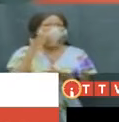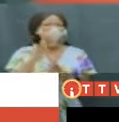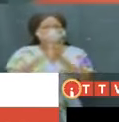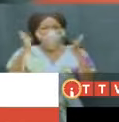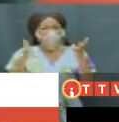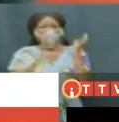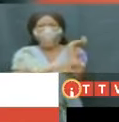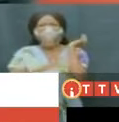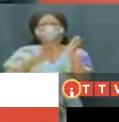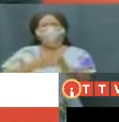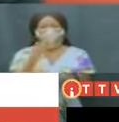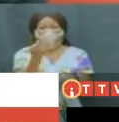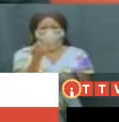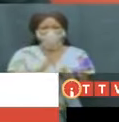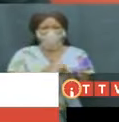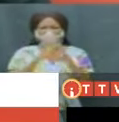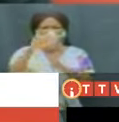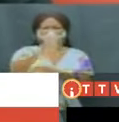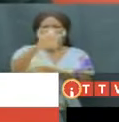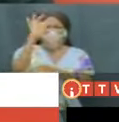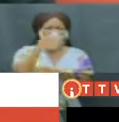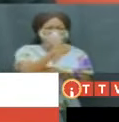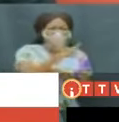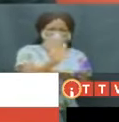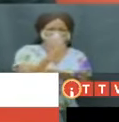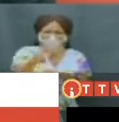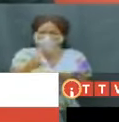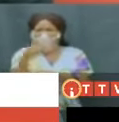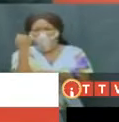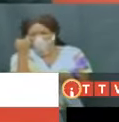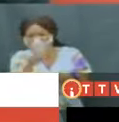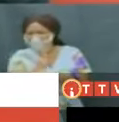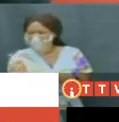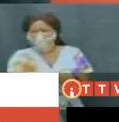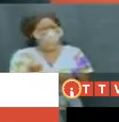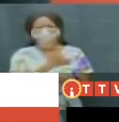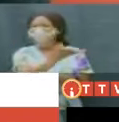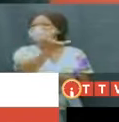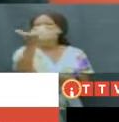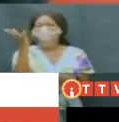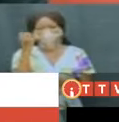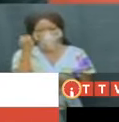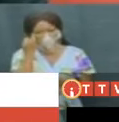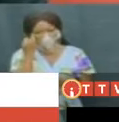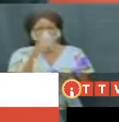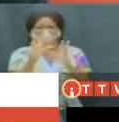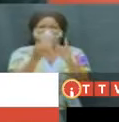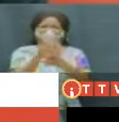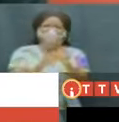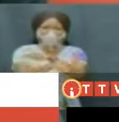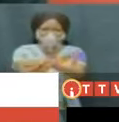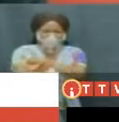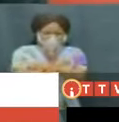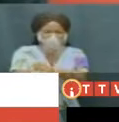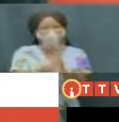Ndipo si kusankha womugwira, kugwira wina aliyense, taona anthu ochita za masewero itagwira, taona anthu a